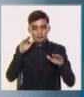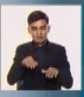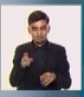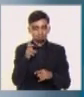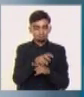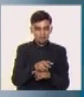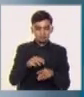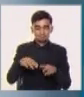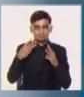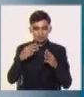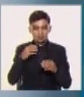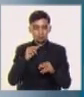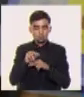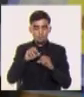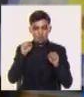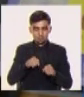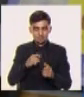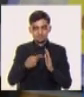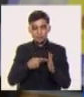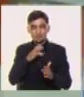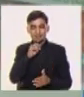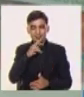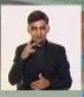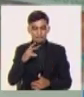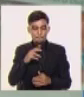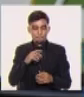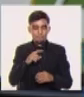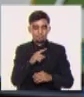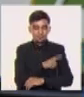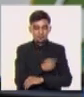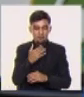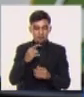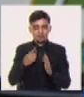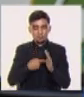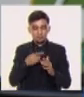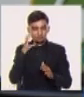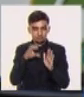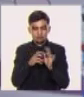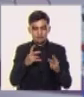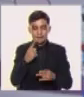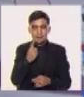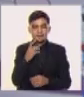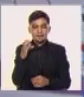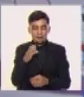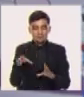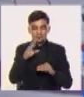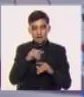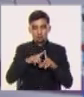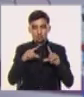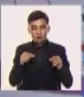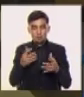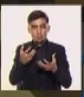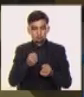условии обеспечения санитарных мер. В управлении образования Алматы рассказали, что к 1 сентября все школьники